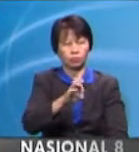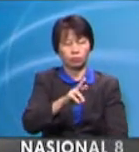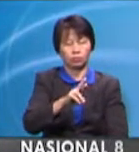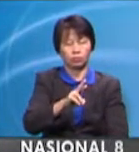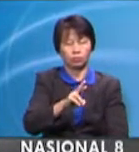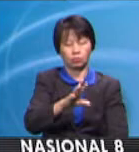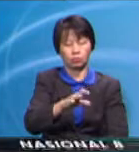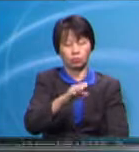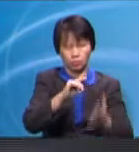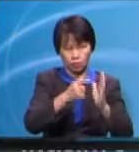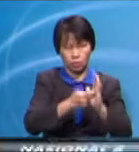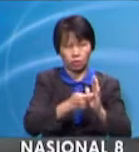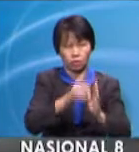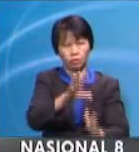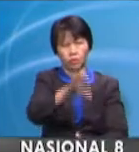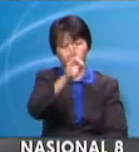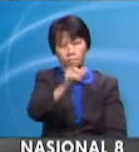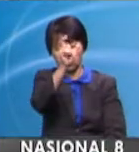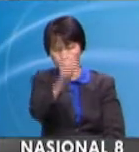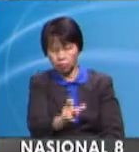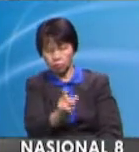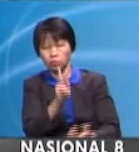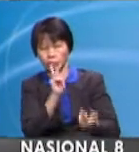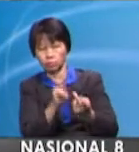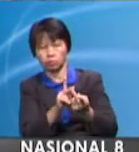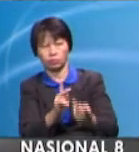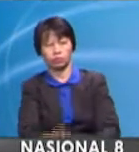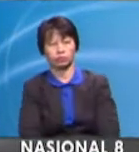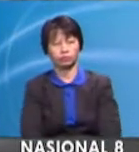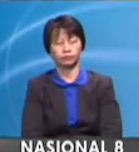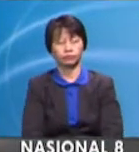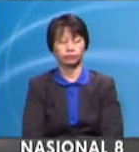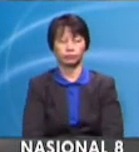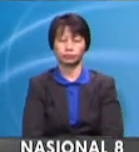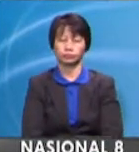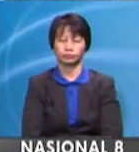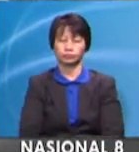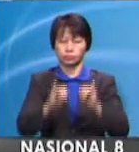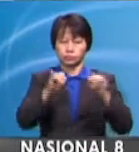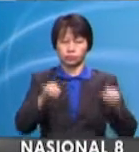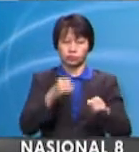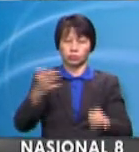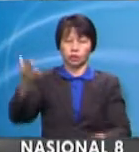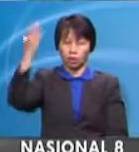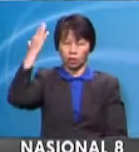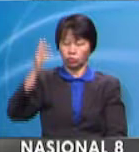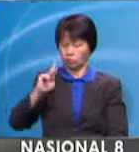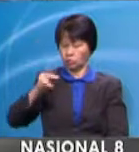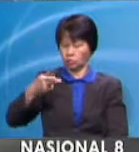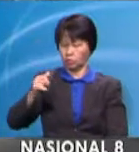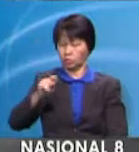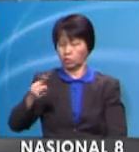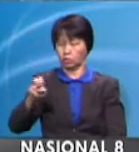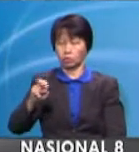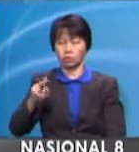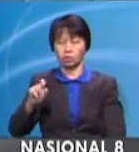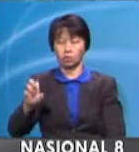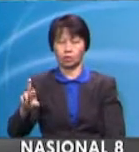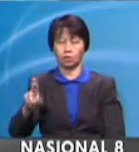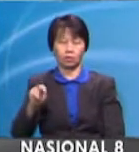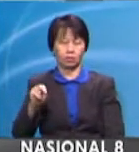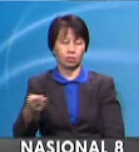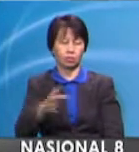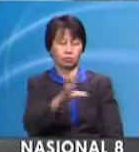m as person suitable jumaat lalu Khazanah mengumumkan pelantikan Kristof